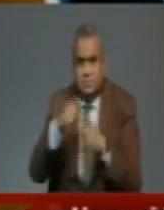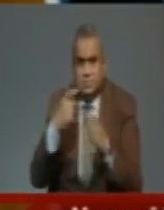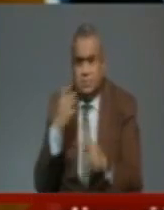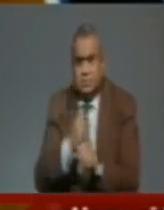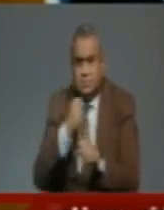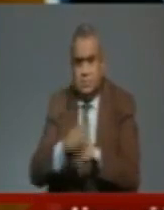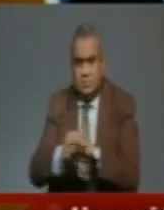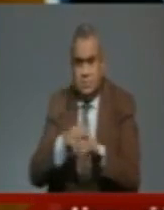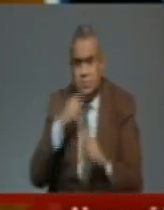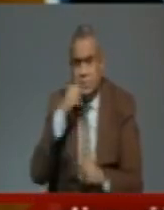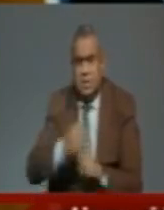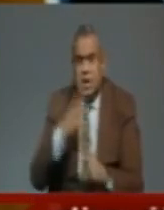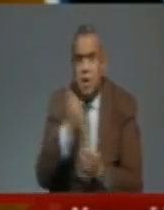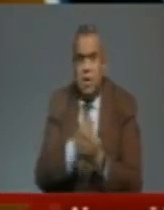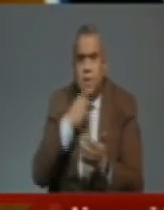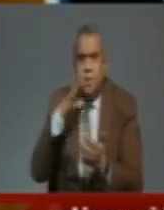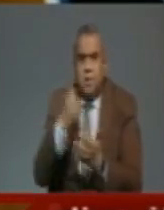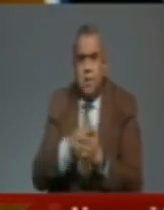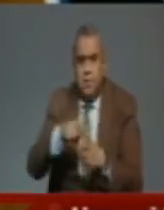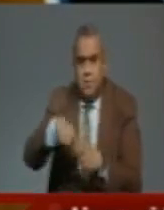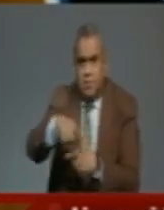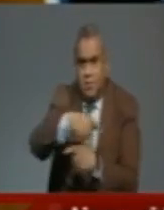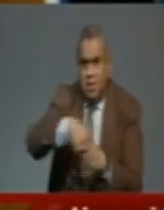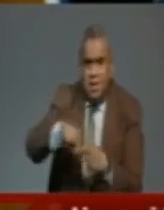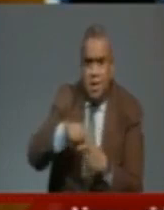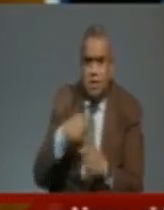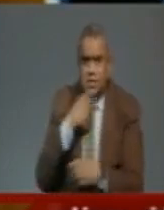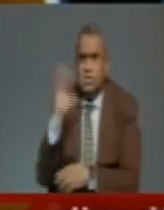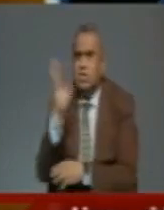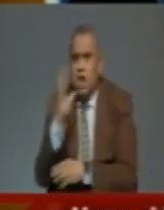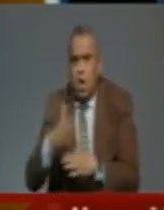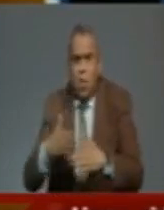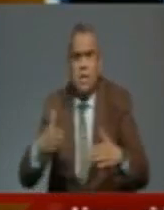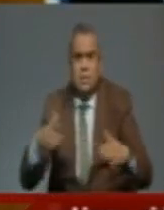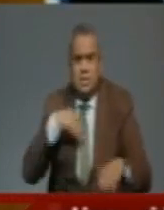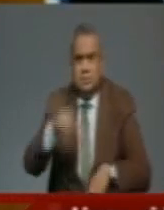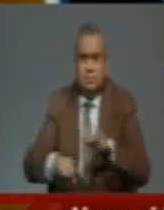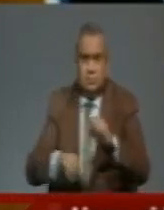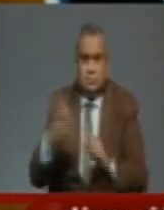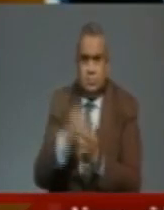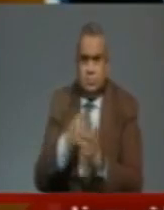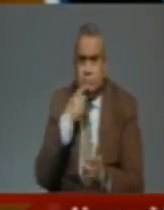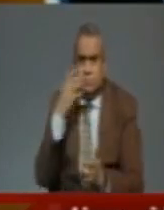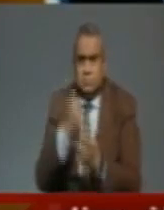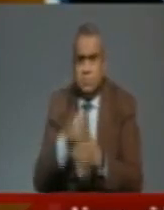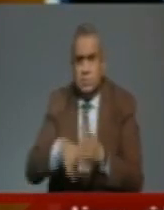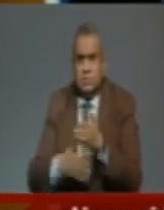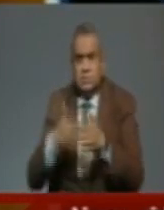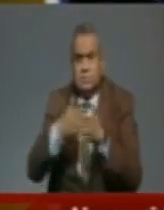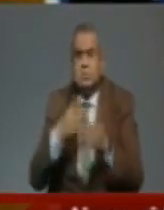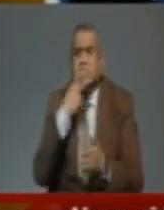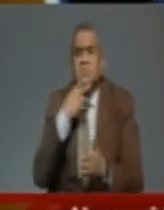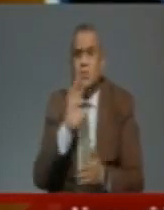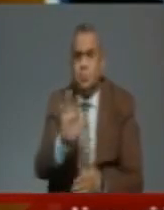السكه الحديد واخد بيت وفيلا وقدامه شجر ومساحات كبيره، بجمع الكلام ده كله دلوقتي ببني لهم عمارات ايضا لائقه